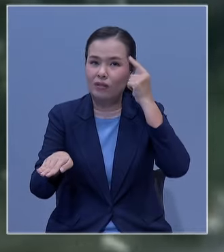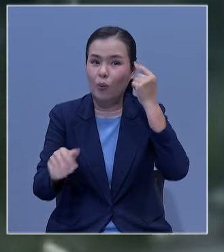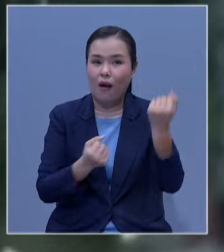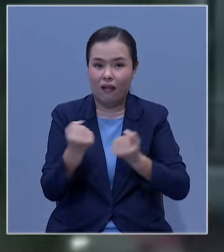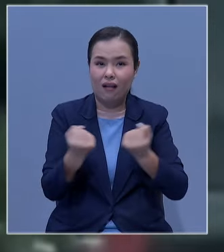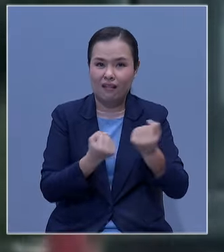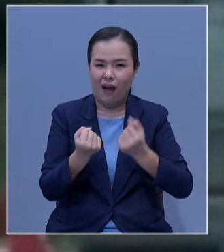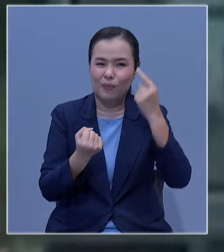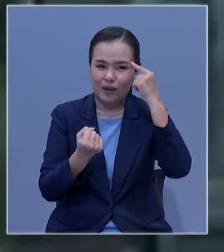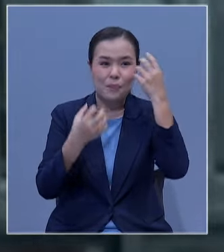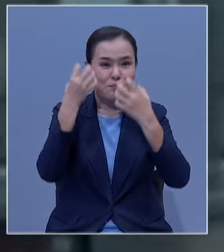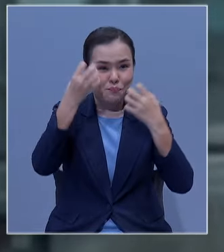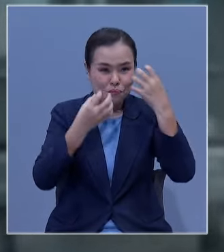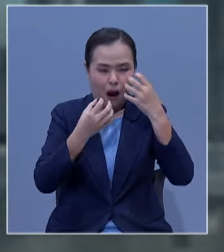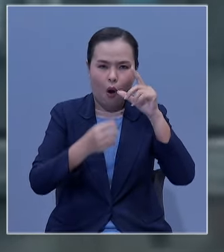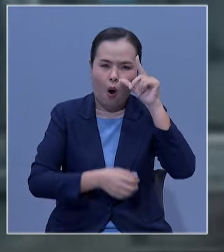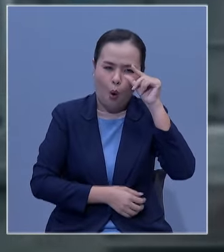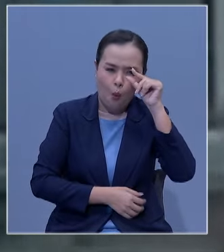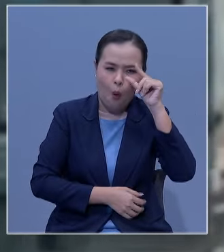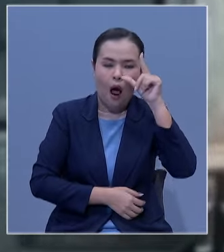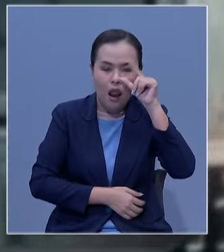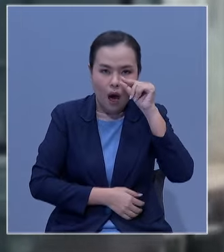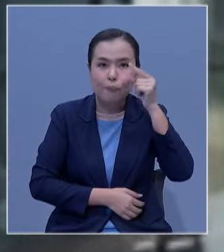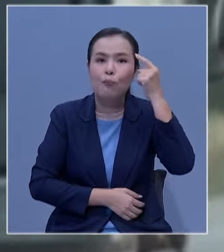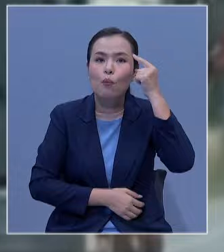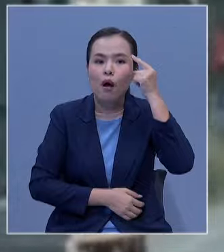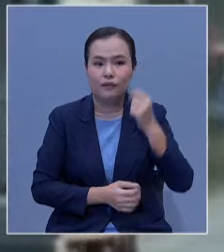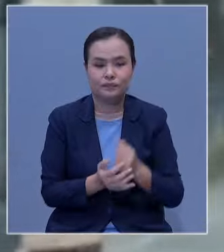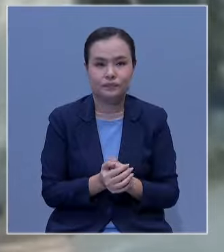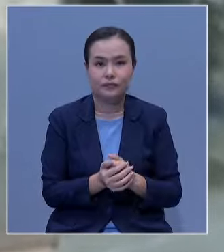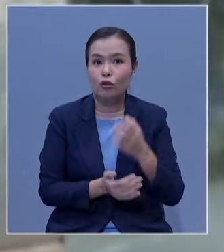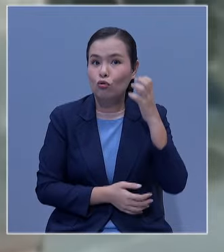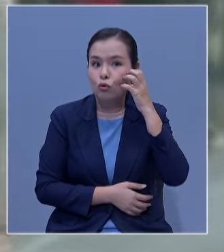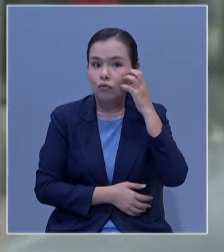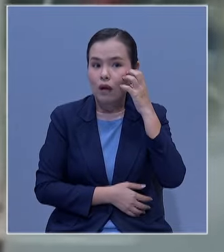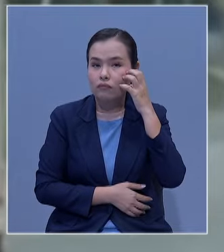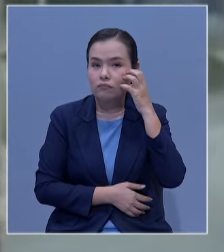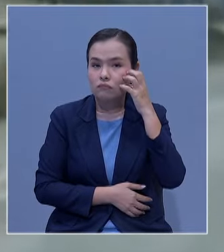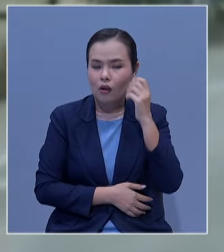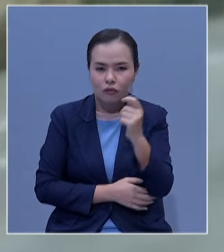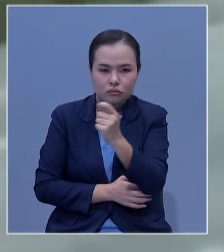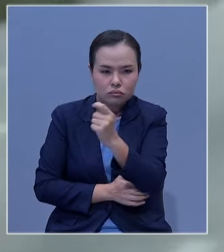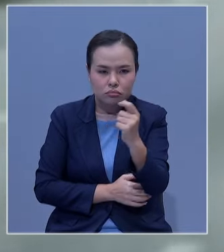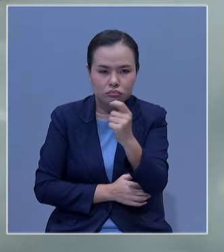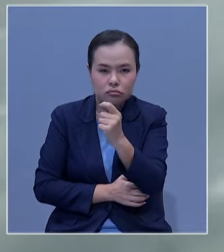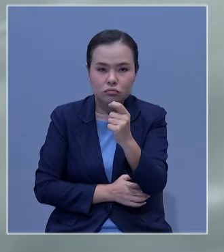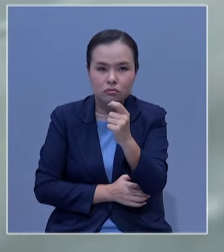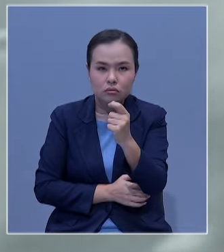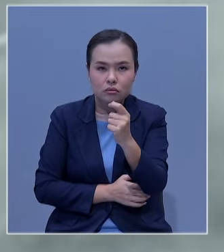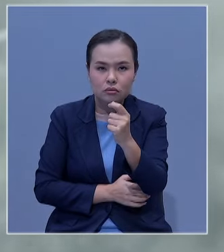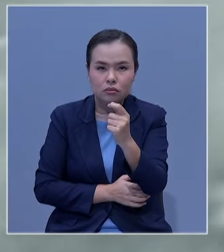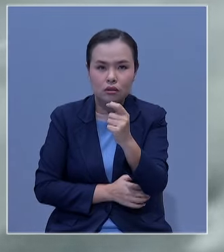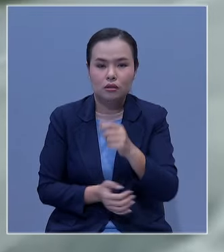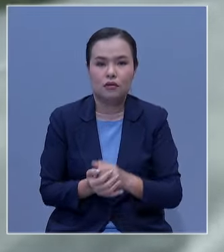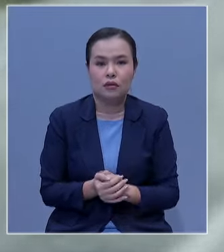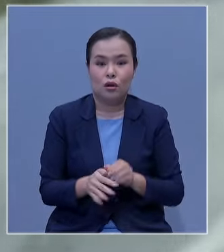บะคันนี้น่าจะเมาหรือง่วงหรืออาจจะหลับในนะครับก็เลยใช้มือถือซูมเข้าไปจนกระทั่งกระบะคันนี้ขับมาถึงช่ว